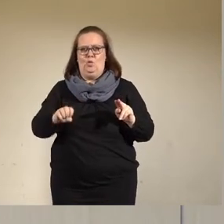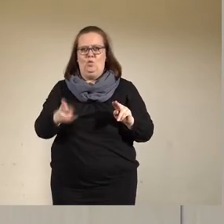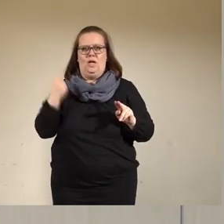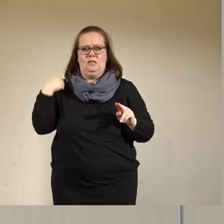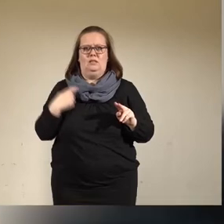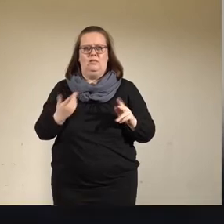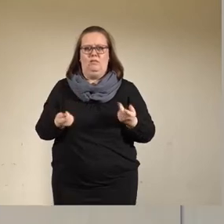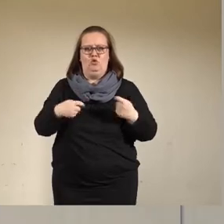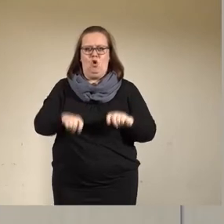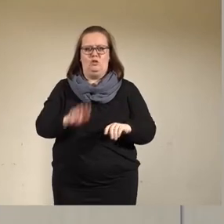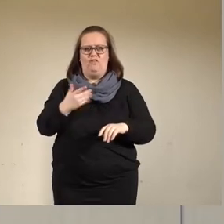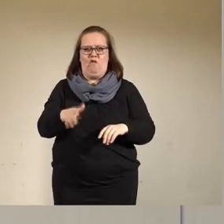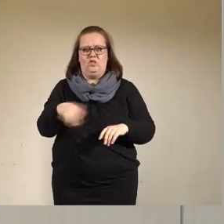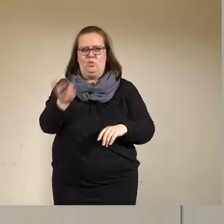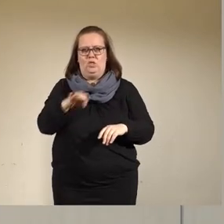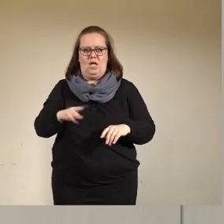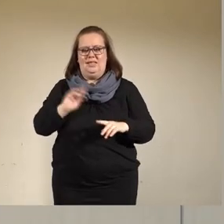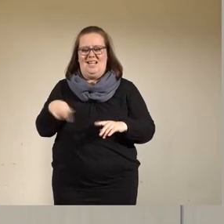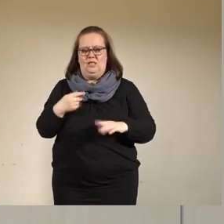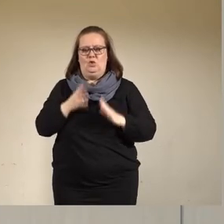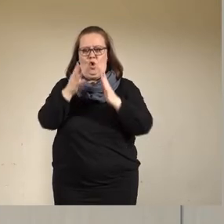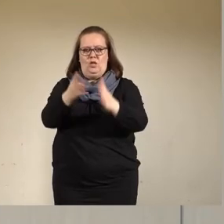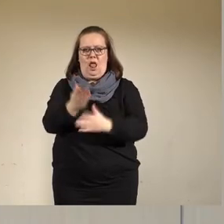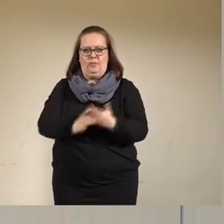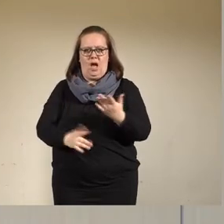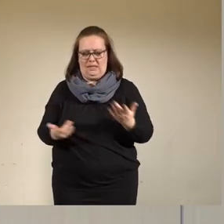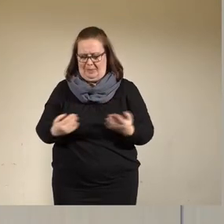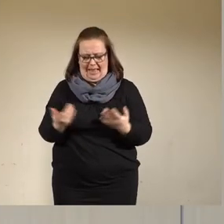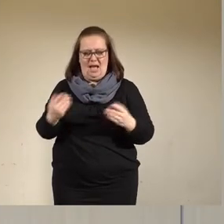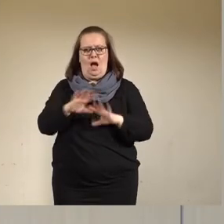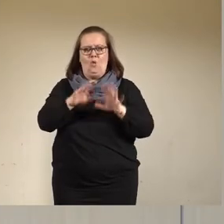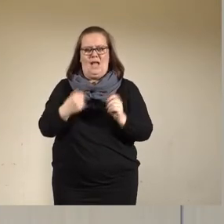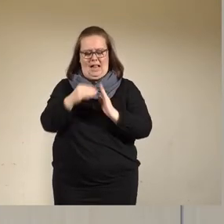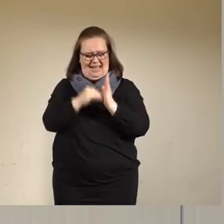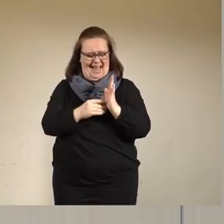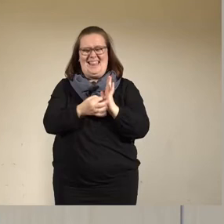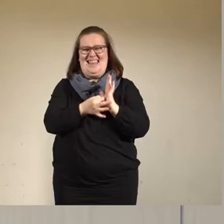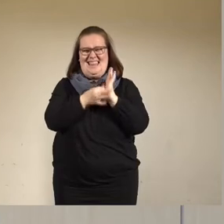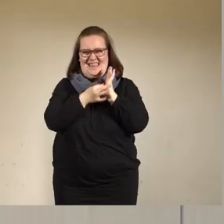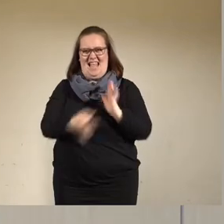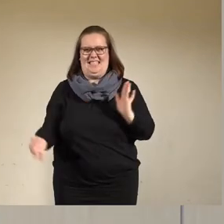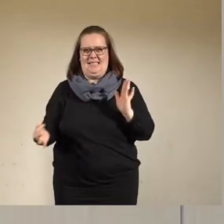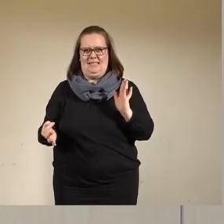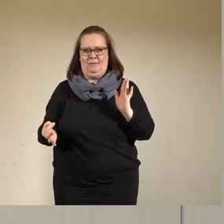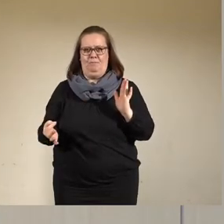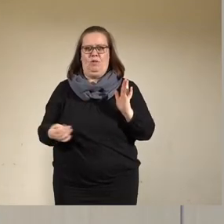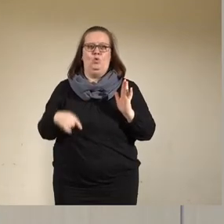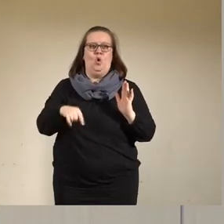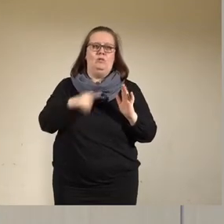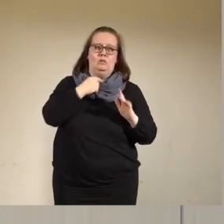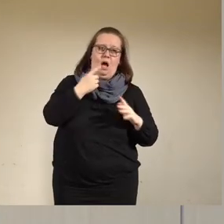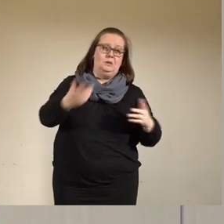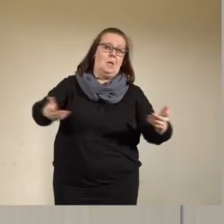beschlossen, 55% Reduktion in den nächsten 9,5 Jahren. So, das ist nichts. Wir werden es heute wieder hören,